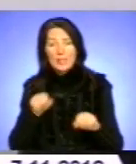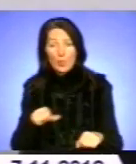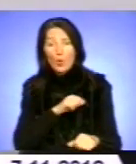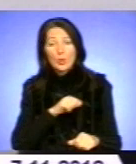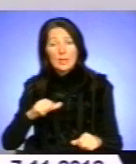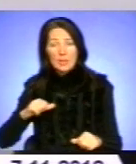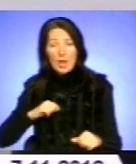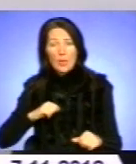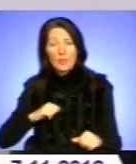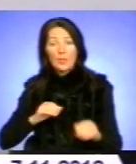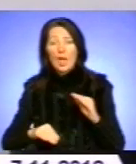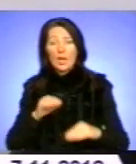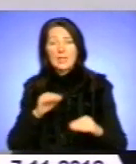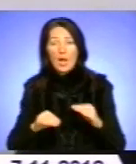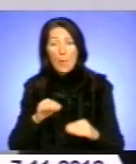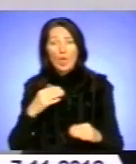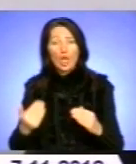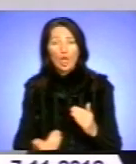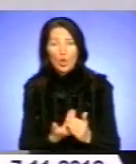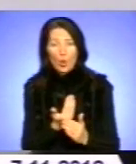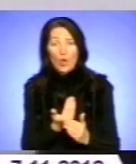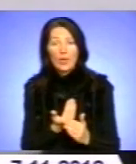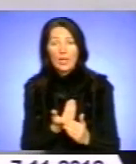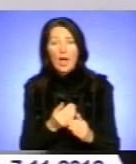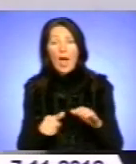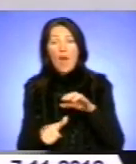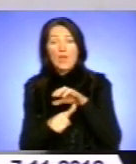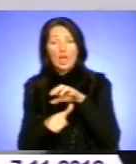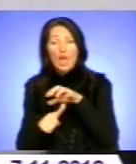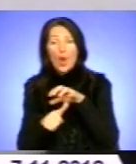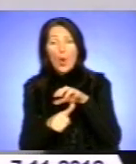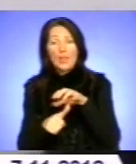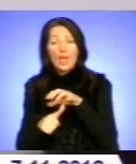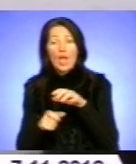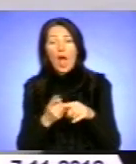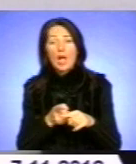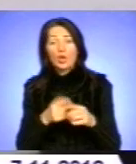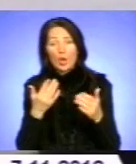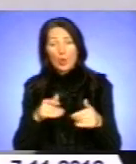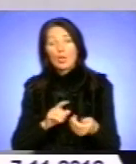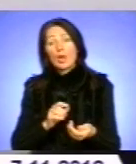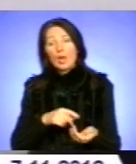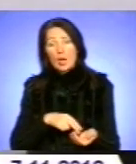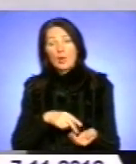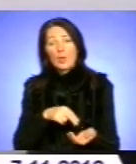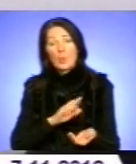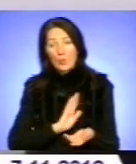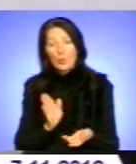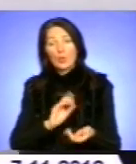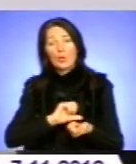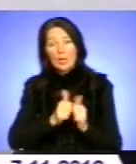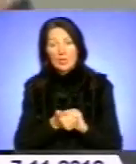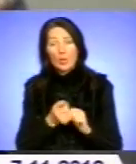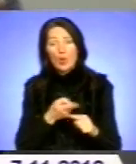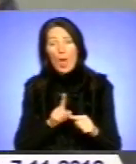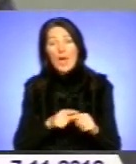самі розробити нові вертольоти, які вже прийдуть на зміну цим